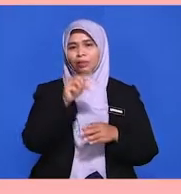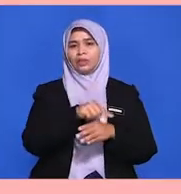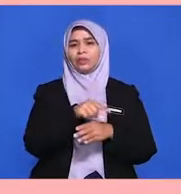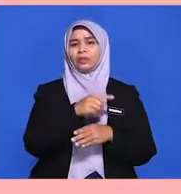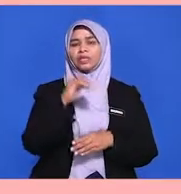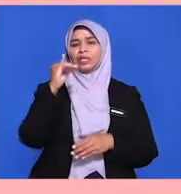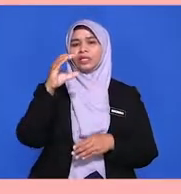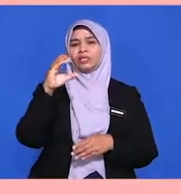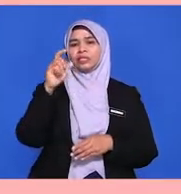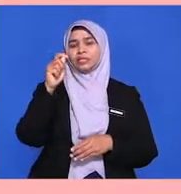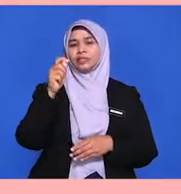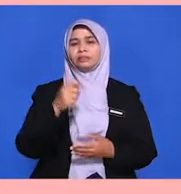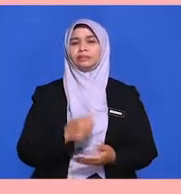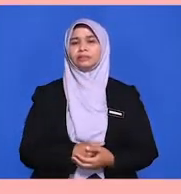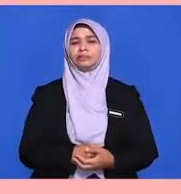dan komunikasi.